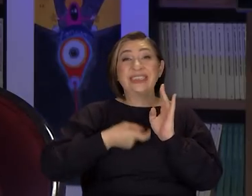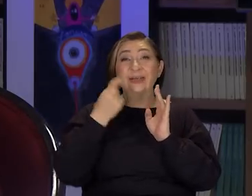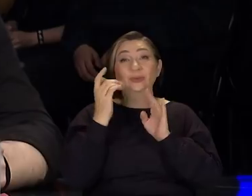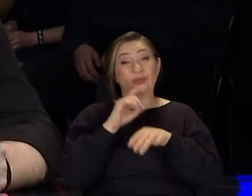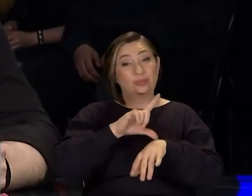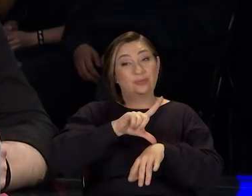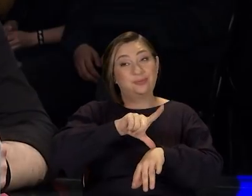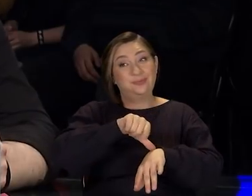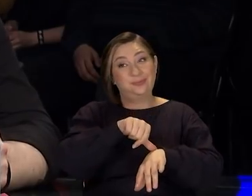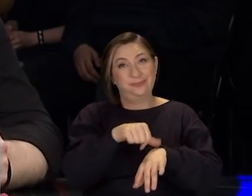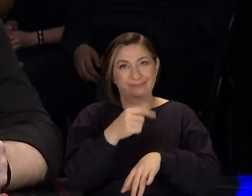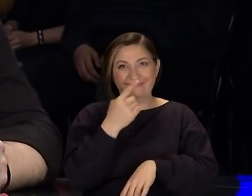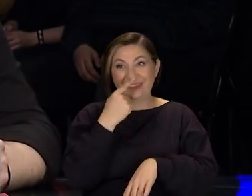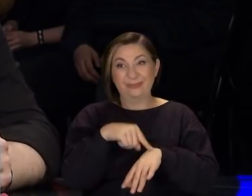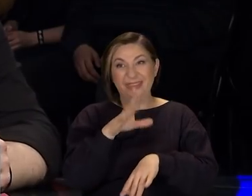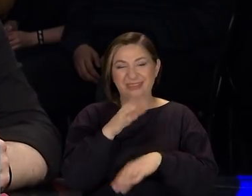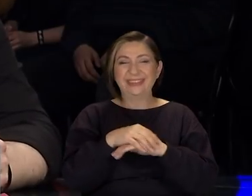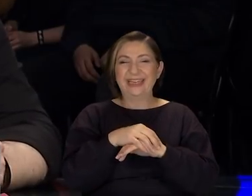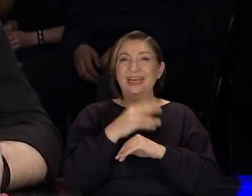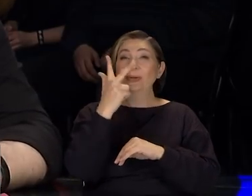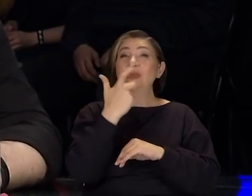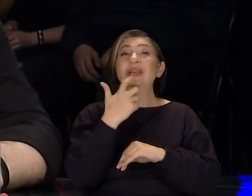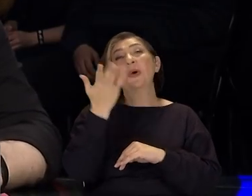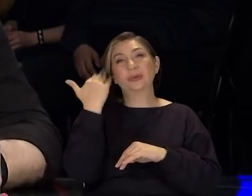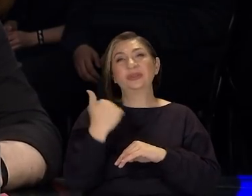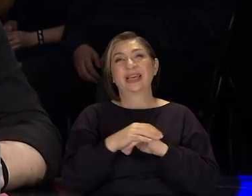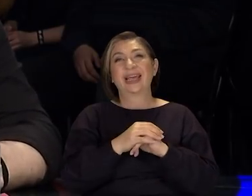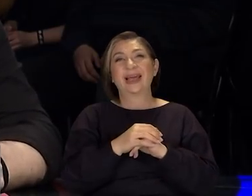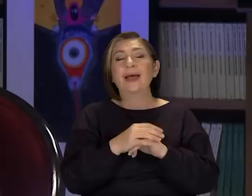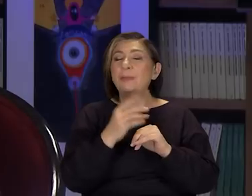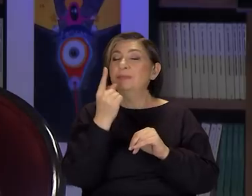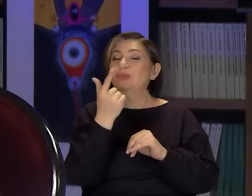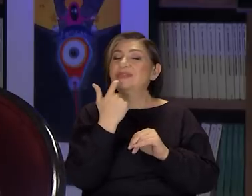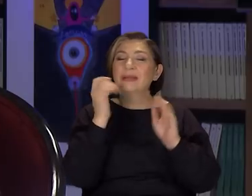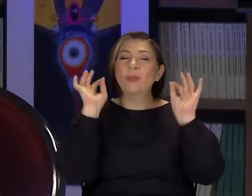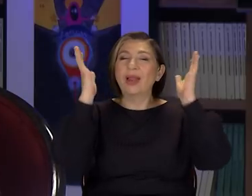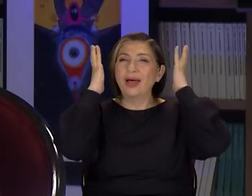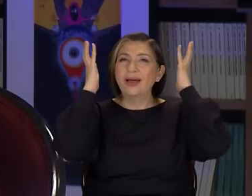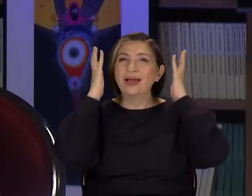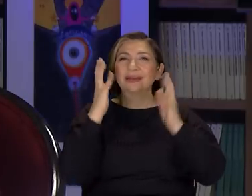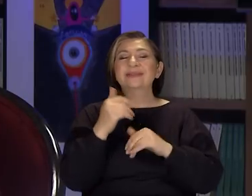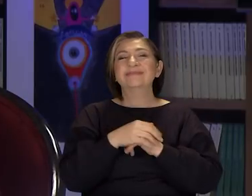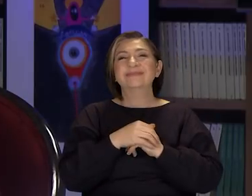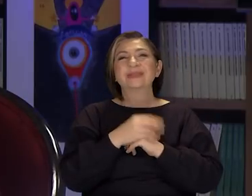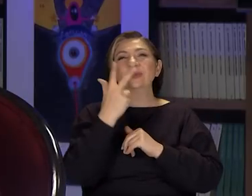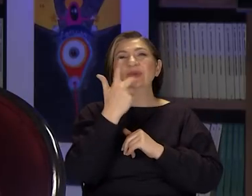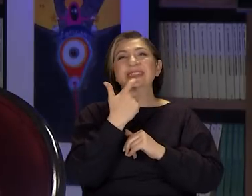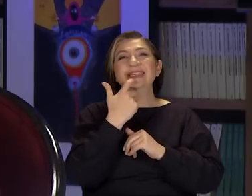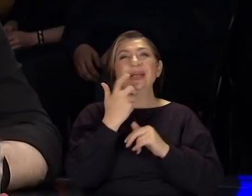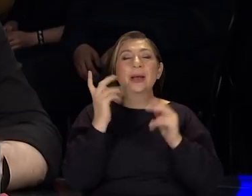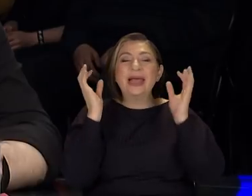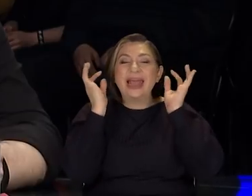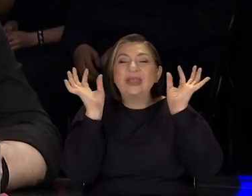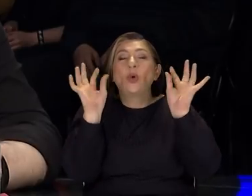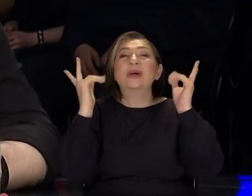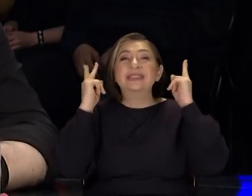Hiçbirimiz. Güler bile anlamadık. 3 sene falan oldu galiba herhalde. 1,5 senedir evli olduğumuza göre 3 senedir saçlara